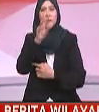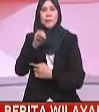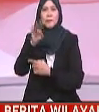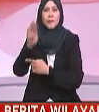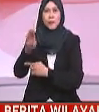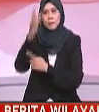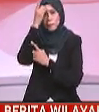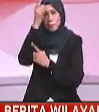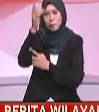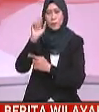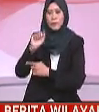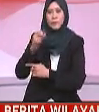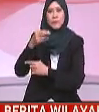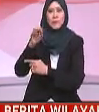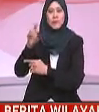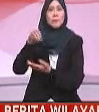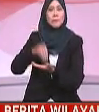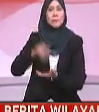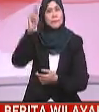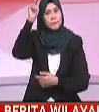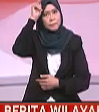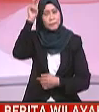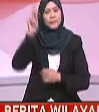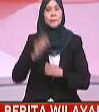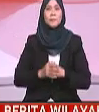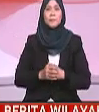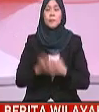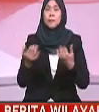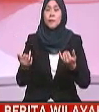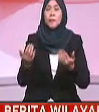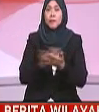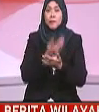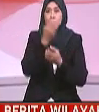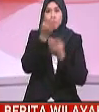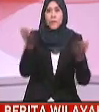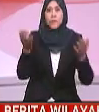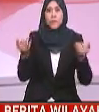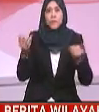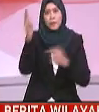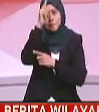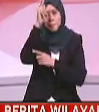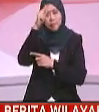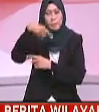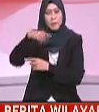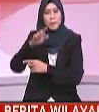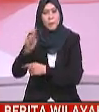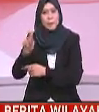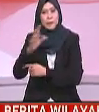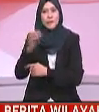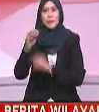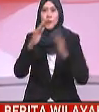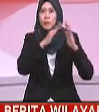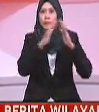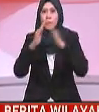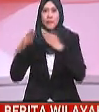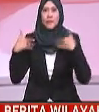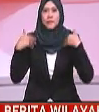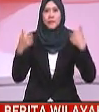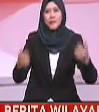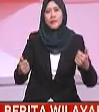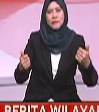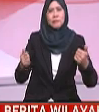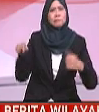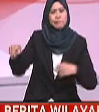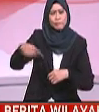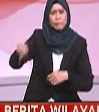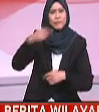Dato' Ahmad Yaakob di Kota Baru, Kelantan. Dalam perkembangan sama, Pengerusi Kerajaan Tempatan, Perumahan dan Kesihatan Dr. Izani Husin